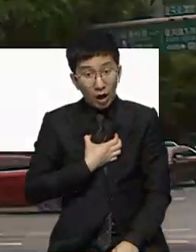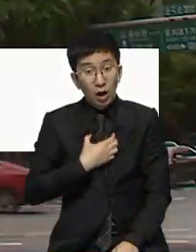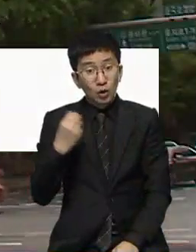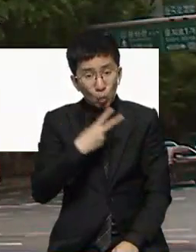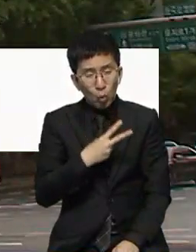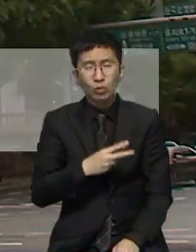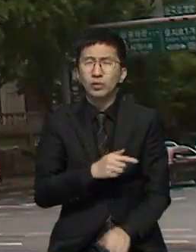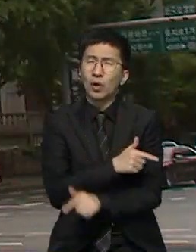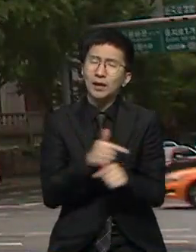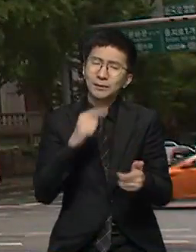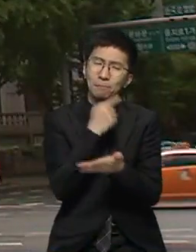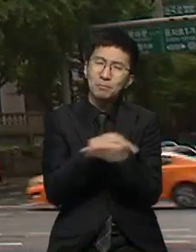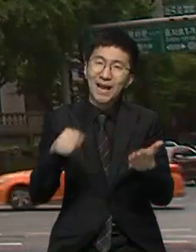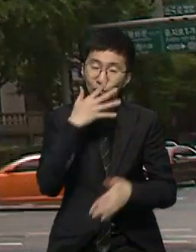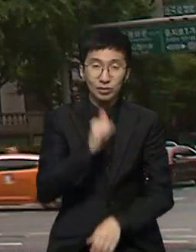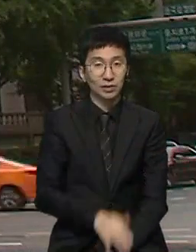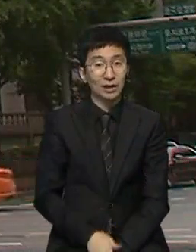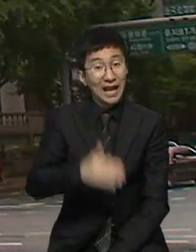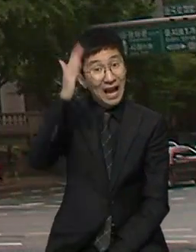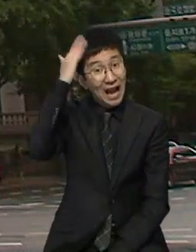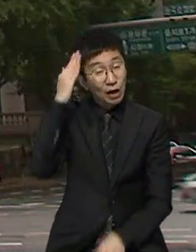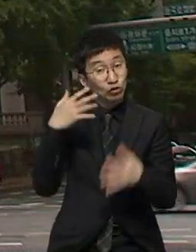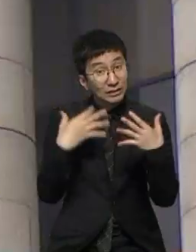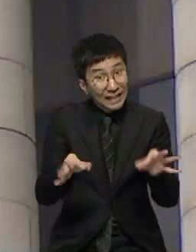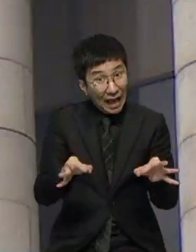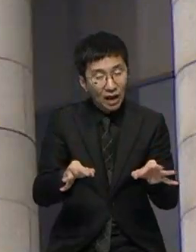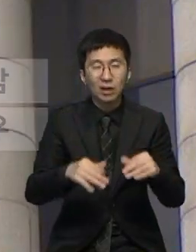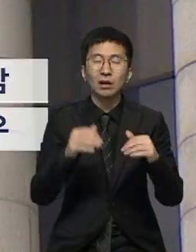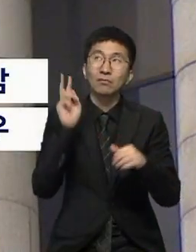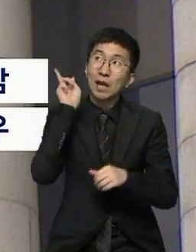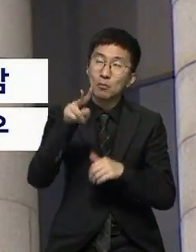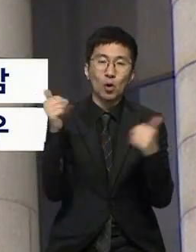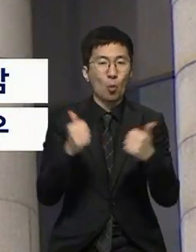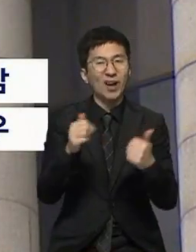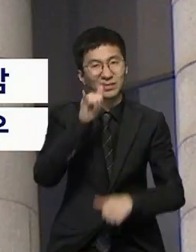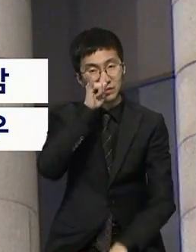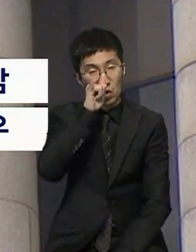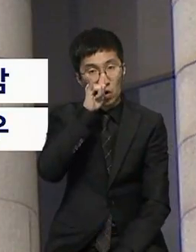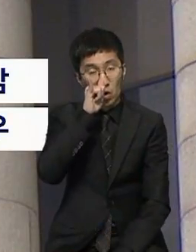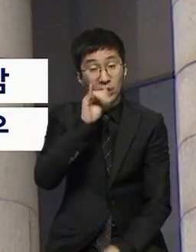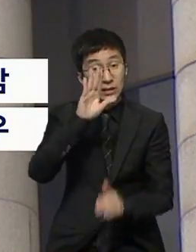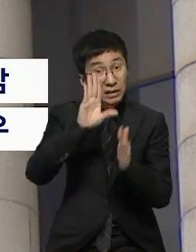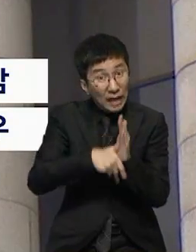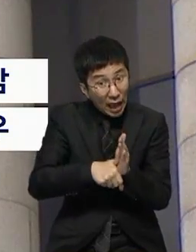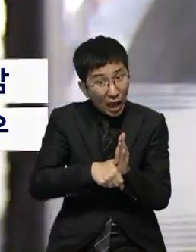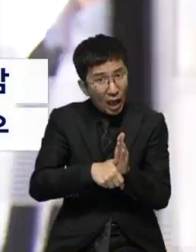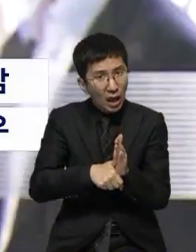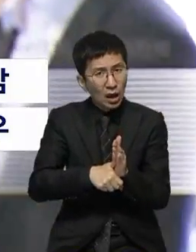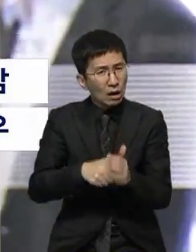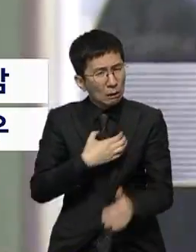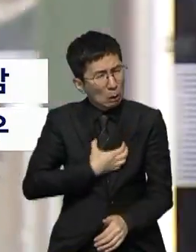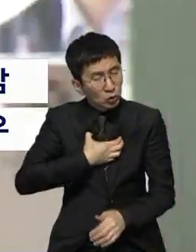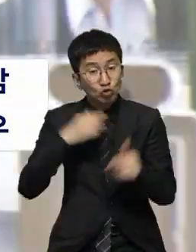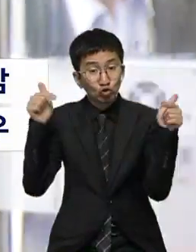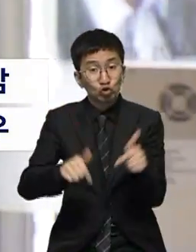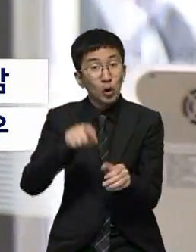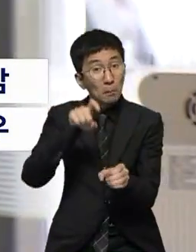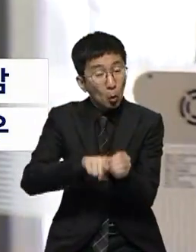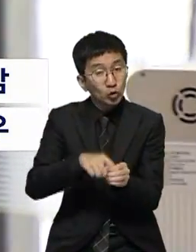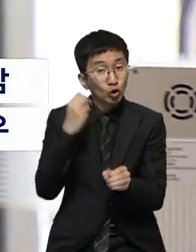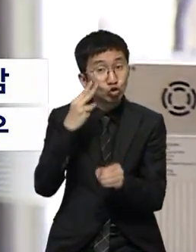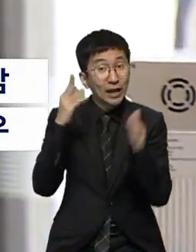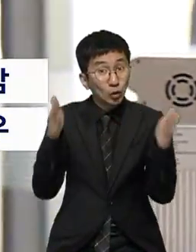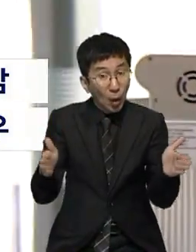있고요. 한국은행이 모레 금리 회의를 열 예정인데 물가 상승 심리를 조기에 진정시키기 위해서 두 달